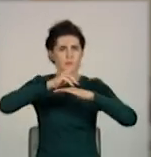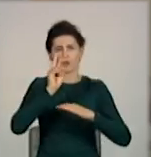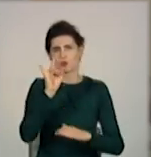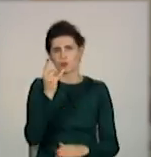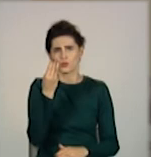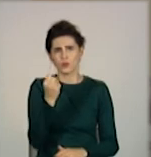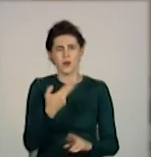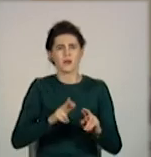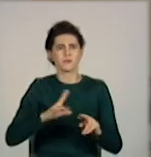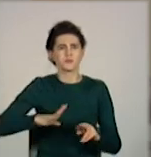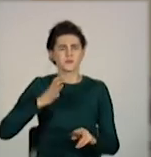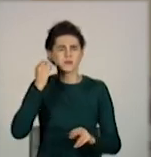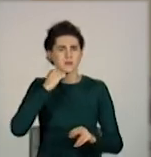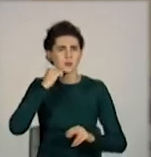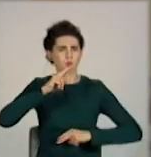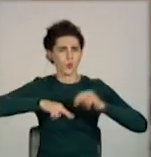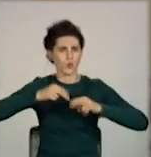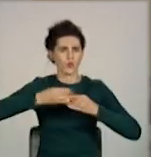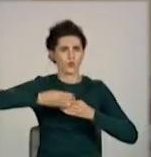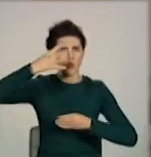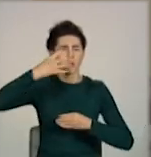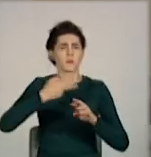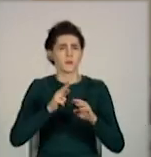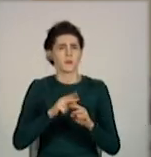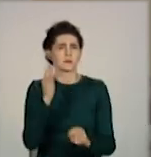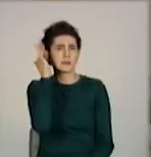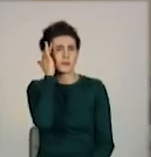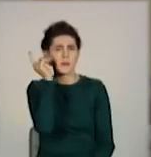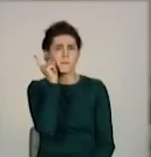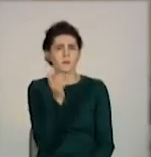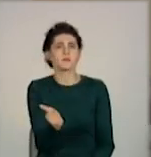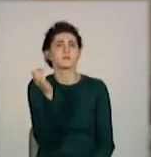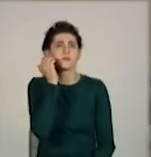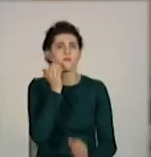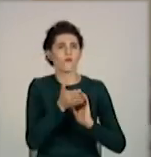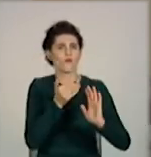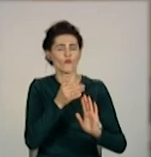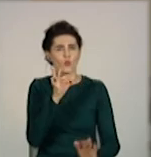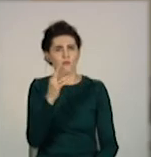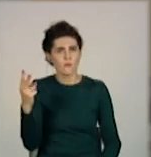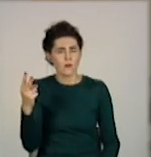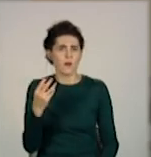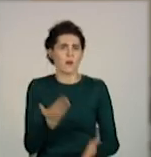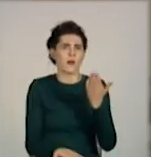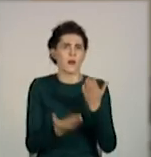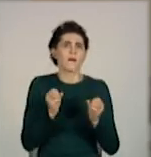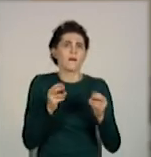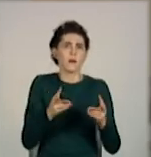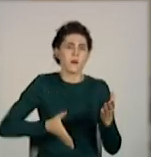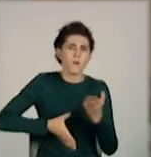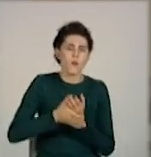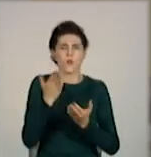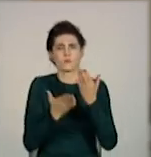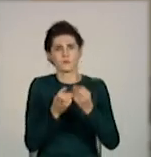вони взяли телефон, аби зателефонувати до поліції, аби надали допомогу, якось